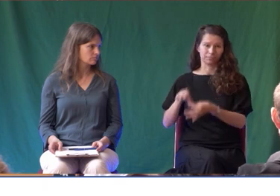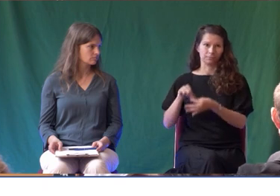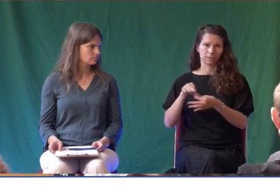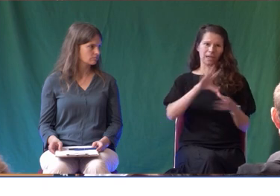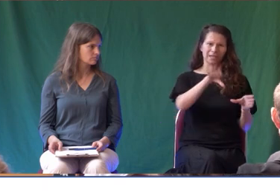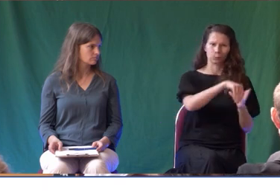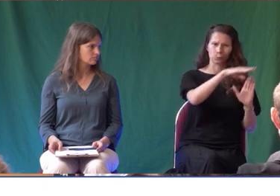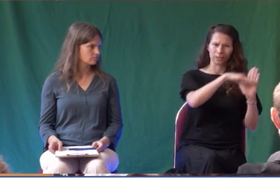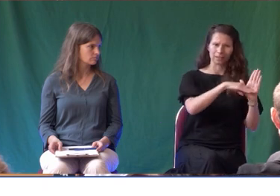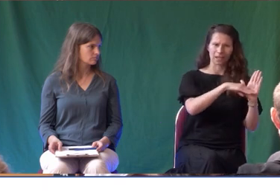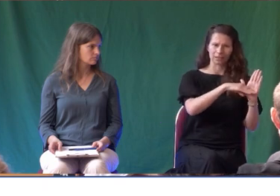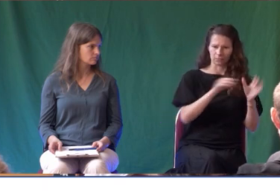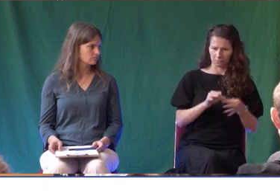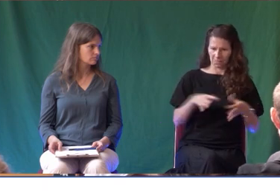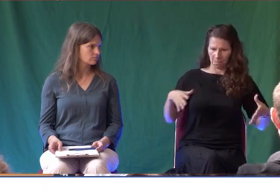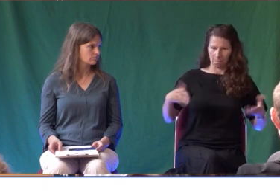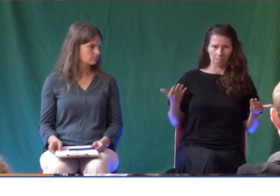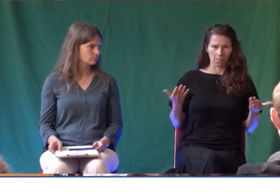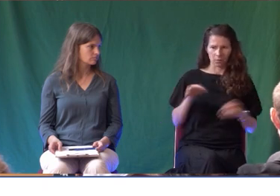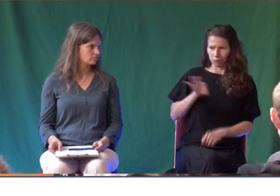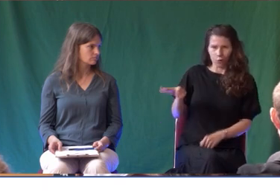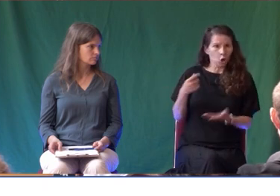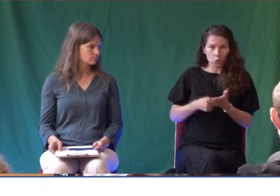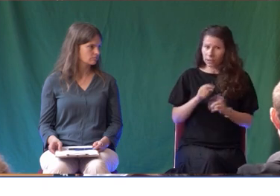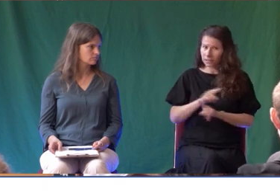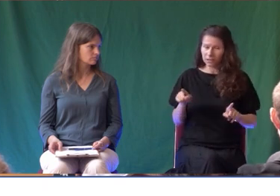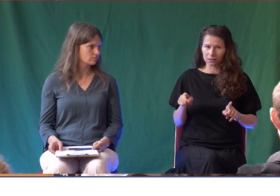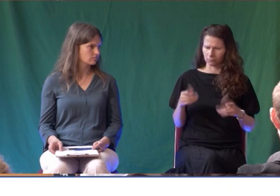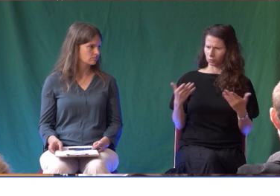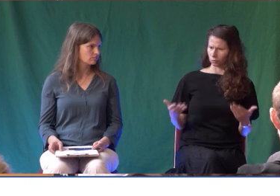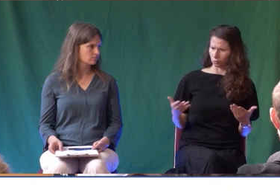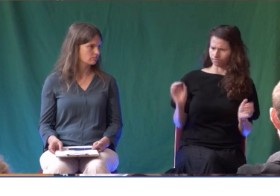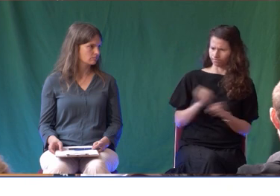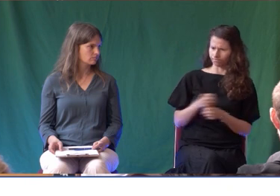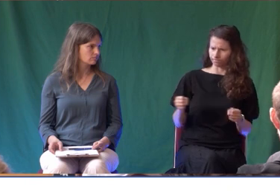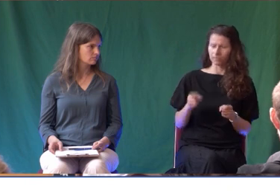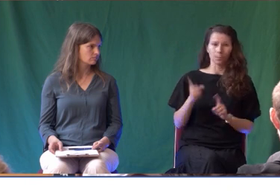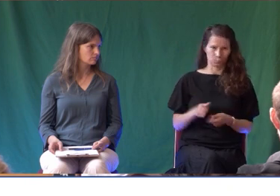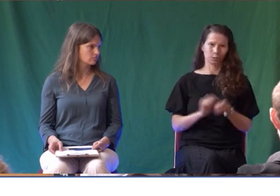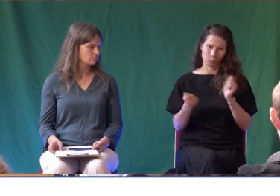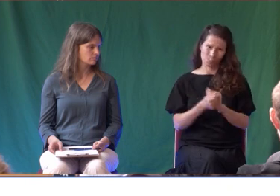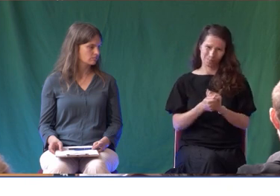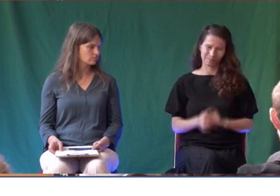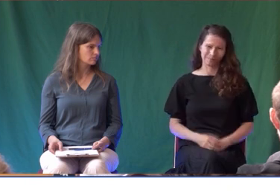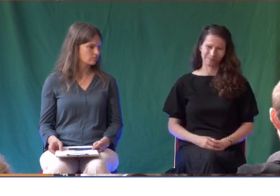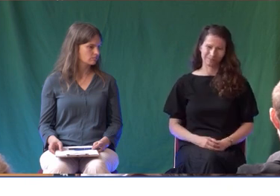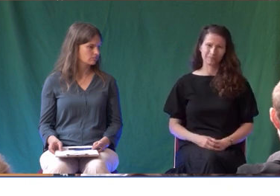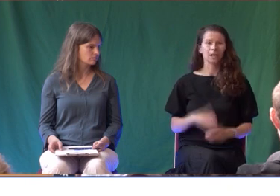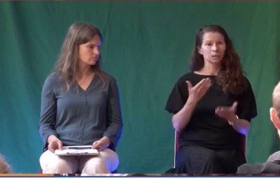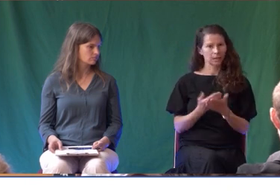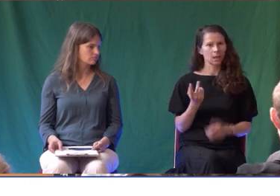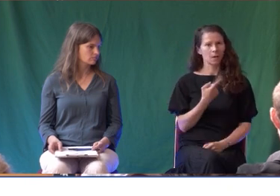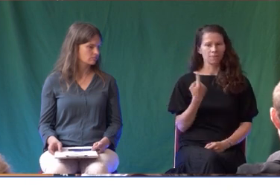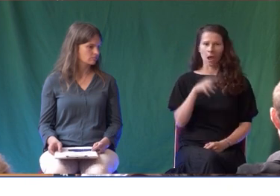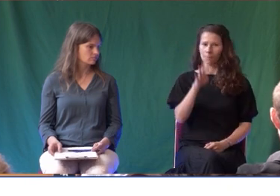inklusionsgesetz gilt also nicht für die Eingliederungshilfe das muss sich ändern deshalb haben wir einen Plan